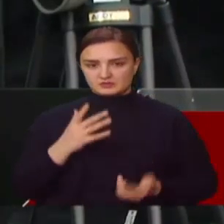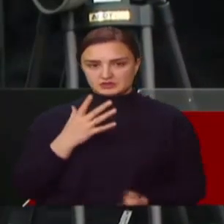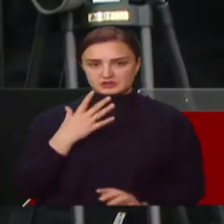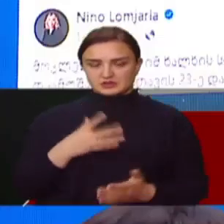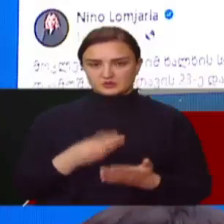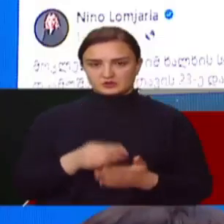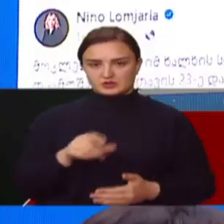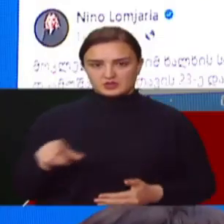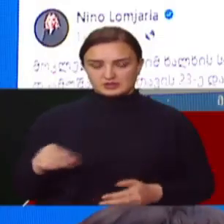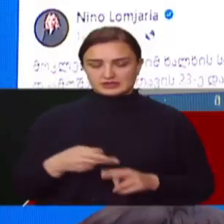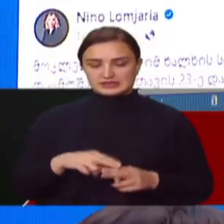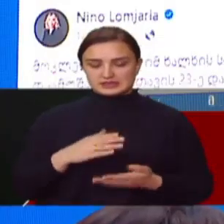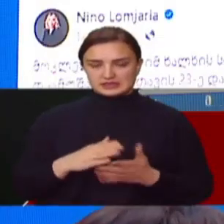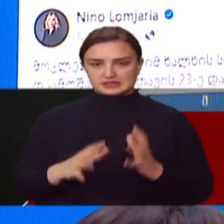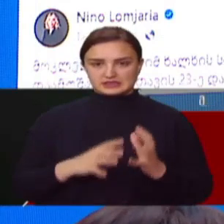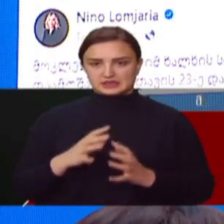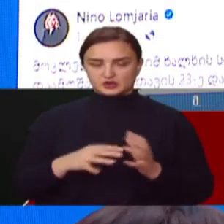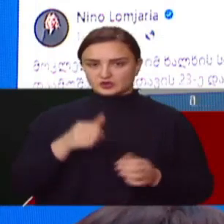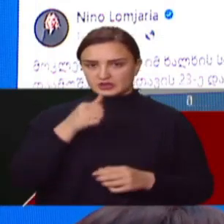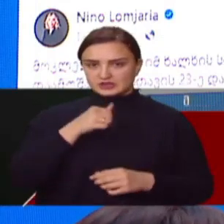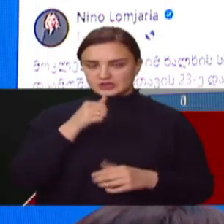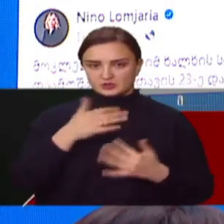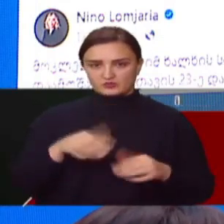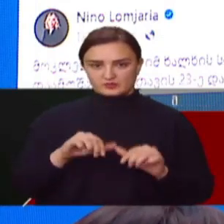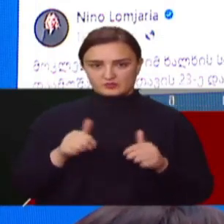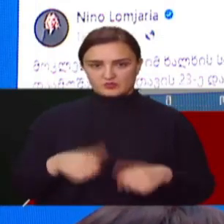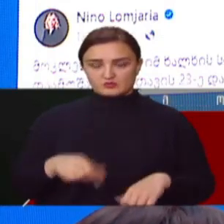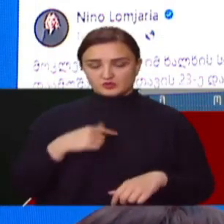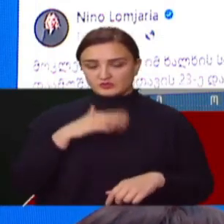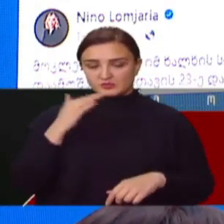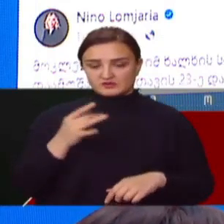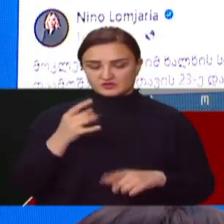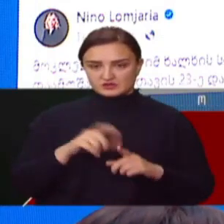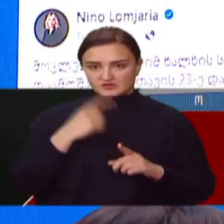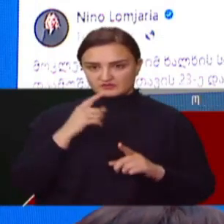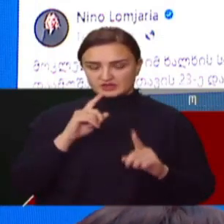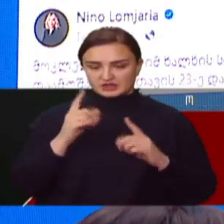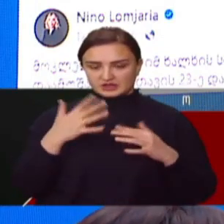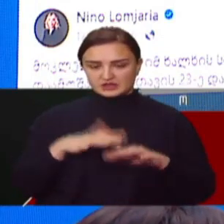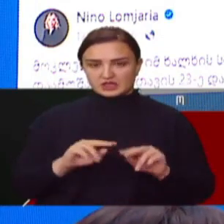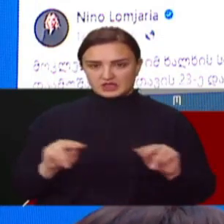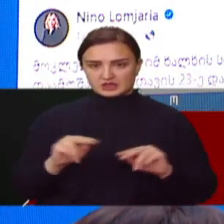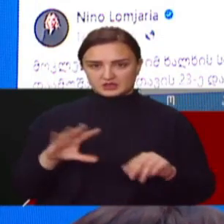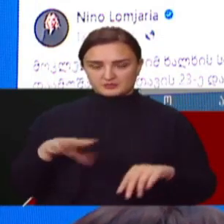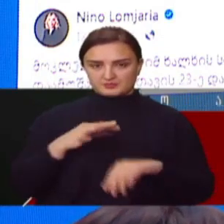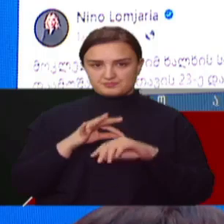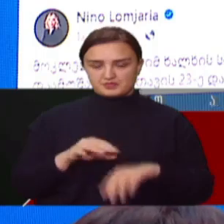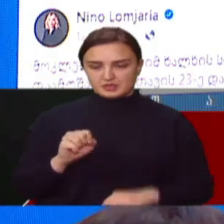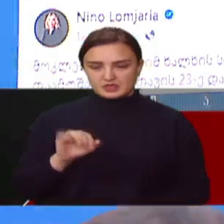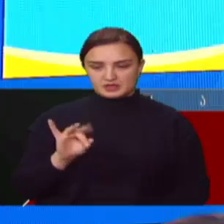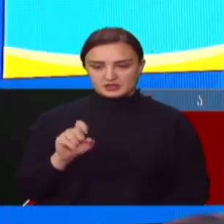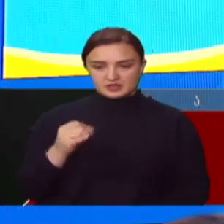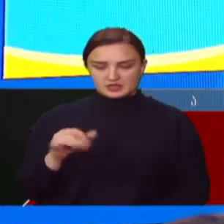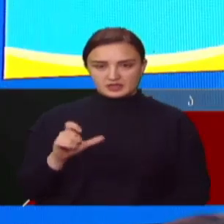sakutar amomchevos. Es aris saerteshorisot apropirebuli metodi da chven arertkhol tkvit ro amaze treningebsats ki atarebda AIRA-i tu